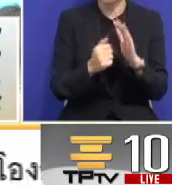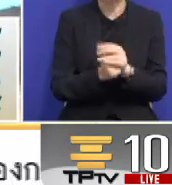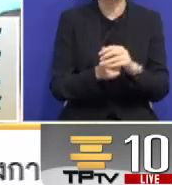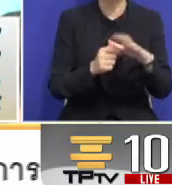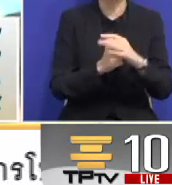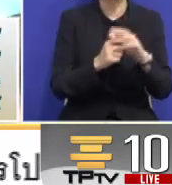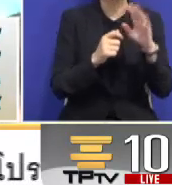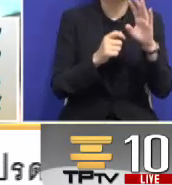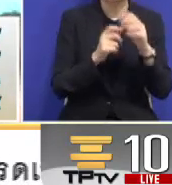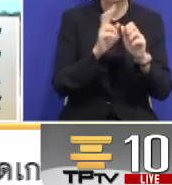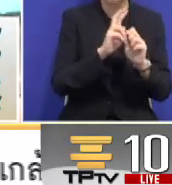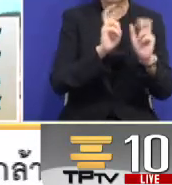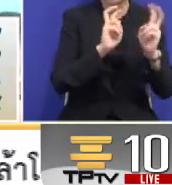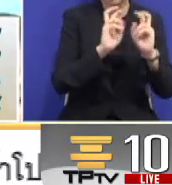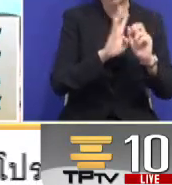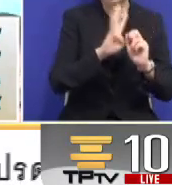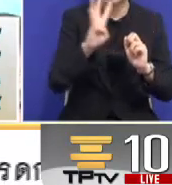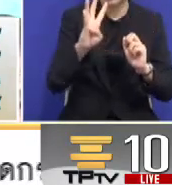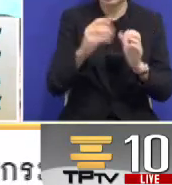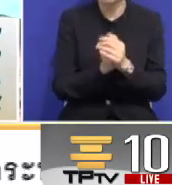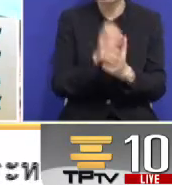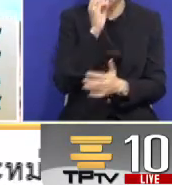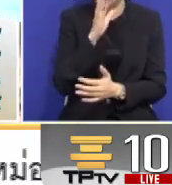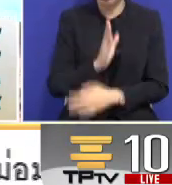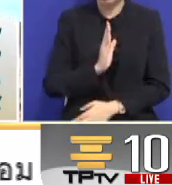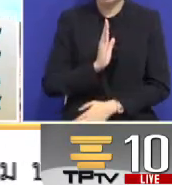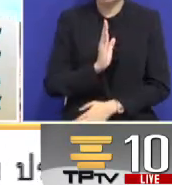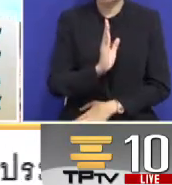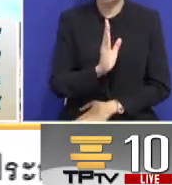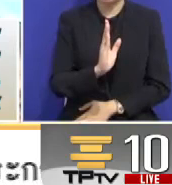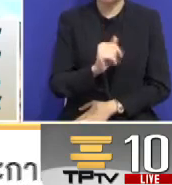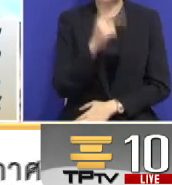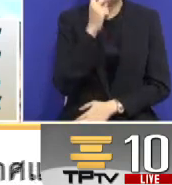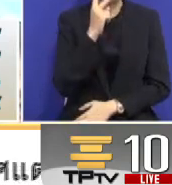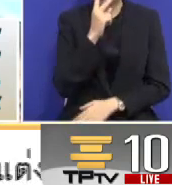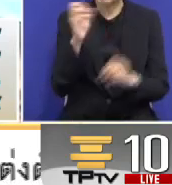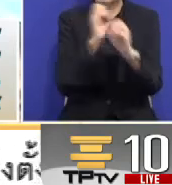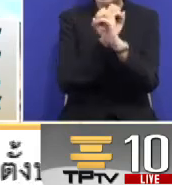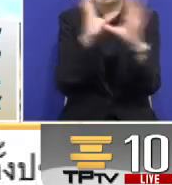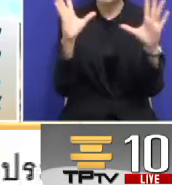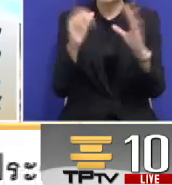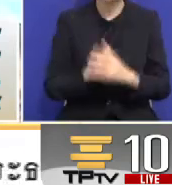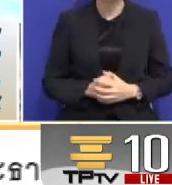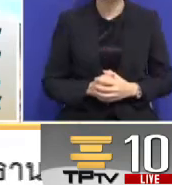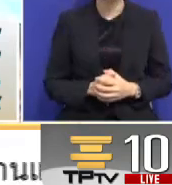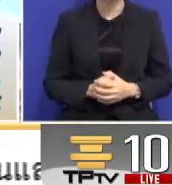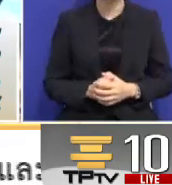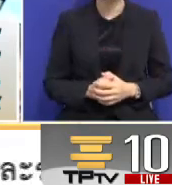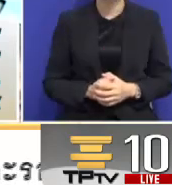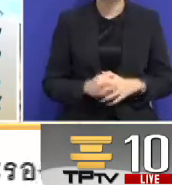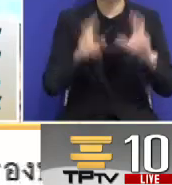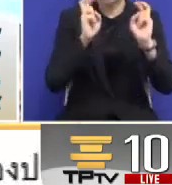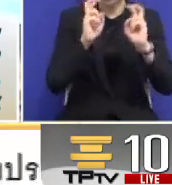องมีความซื่อสัตย์สุจริตเป็นที่ประจักษ์ข้อ160วงเล็บ